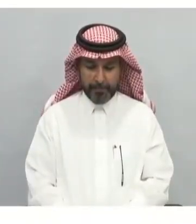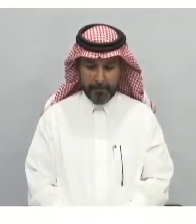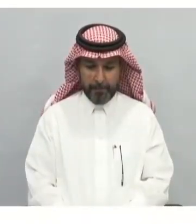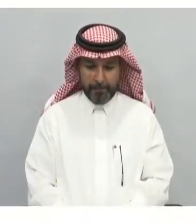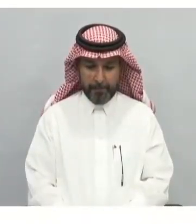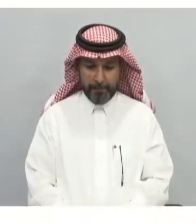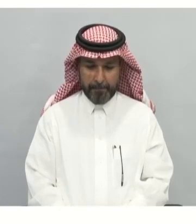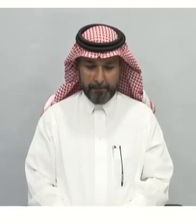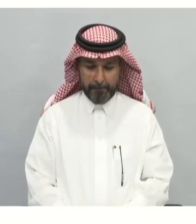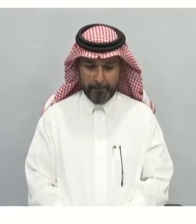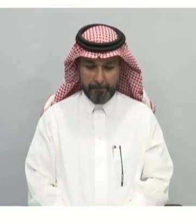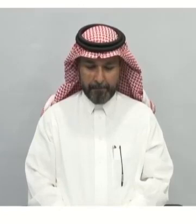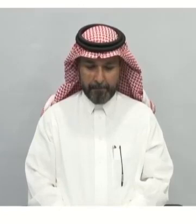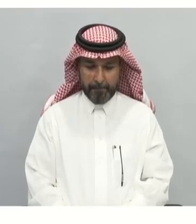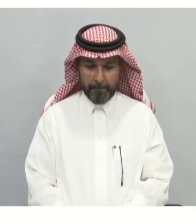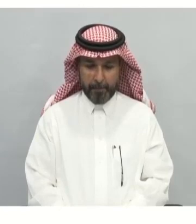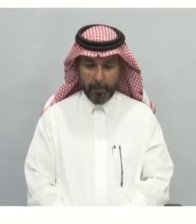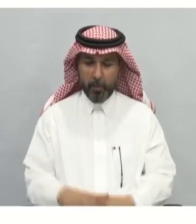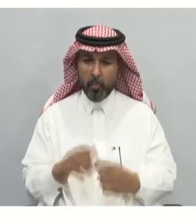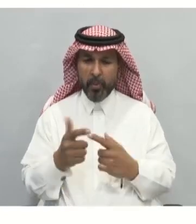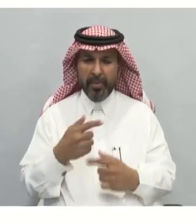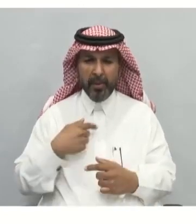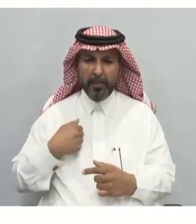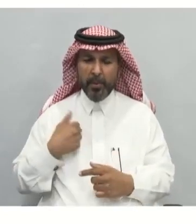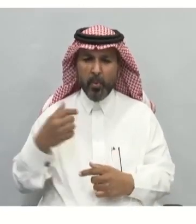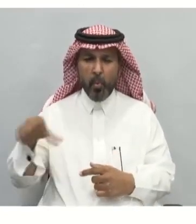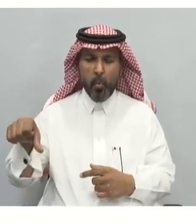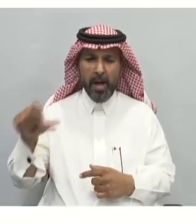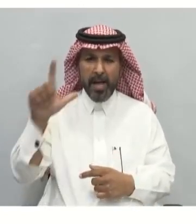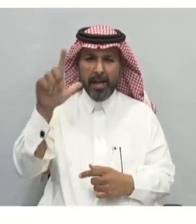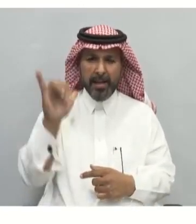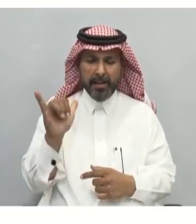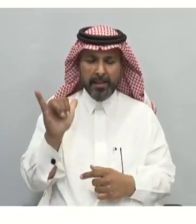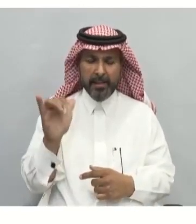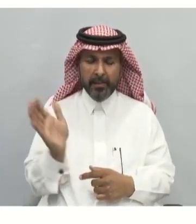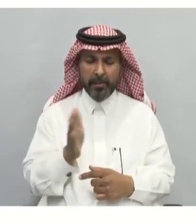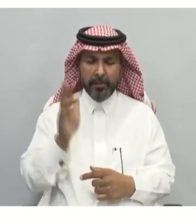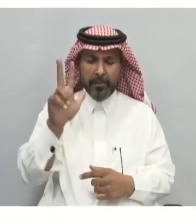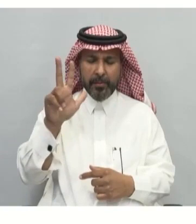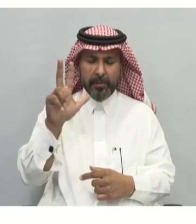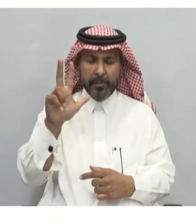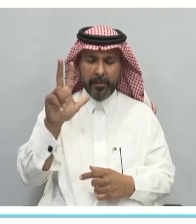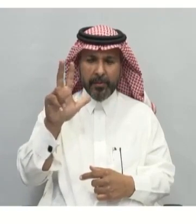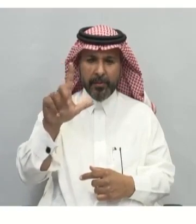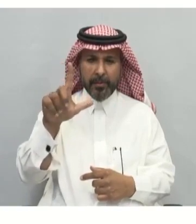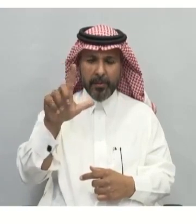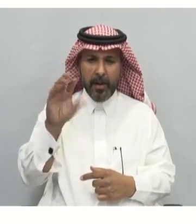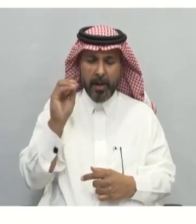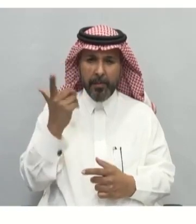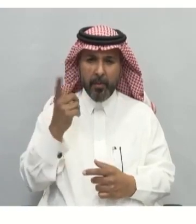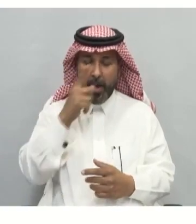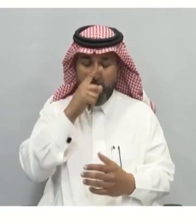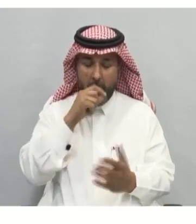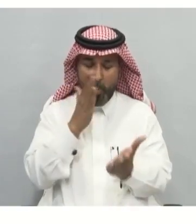البخاري اولا ولي الله تعالى الولايه الحقيقيه هو المؤمن التقي